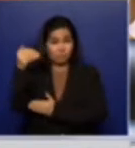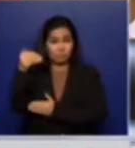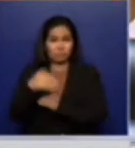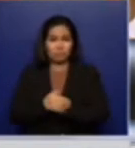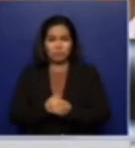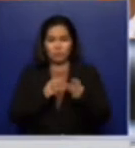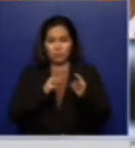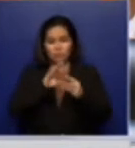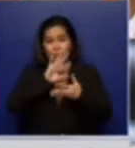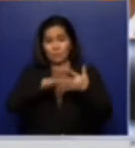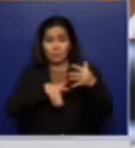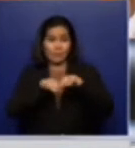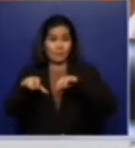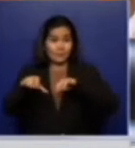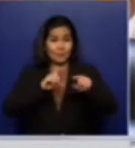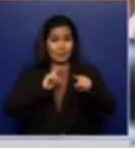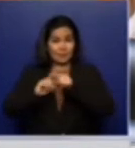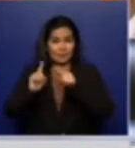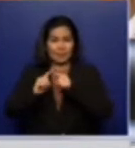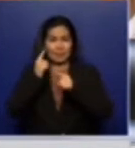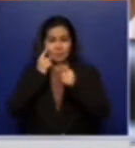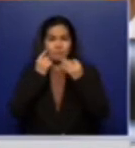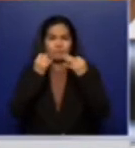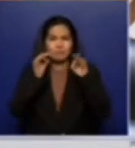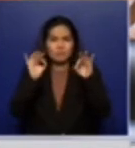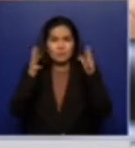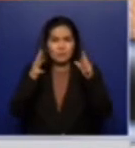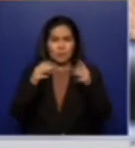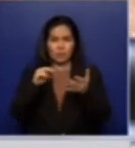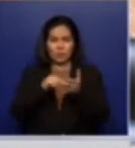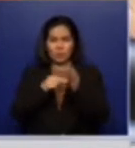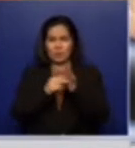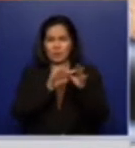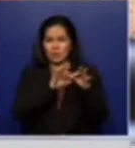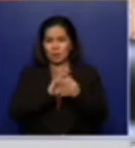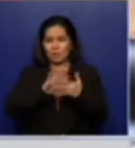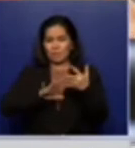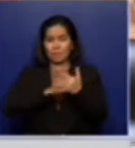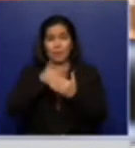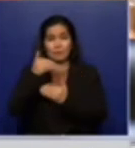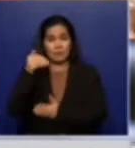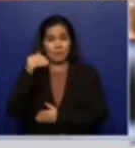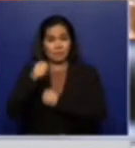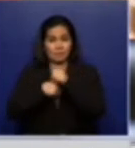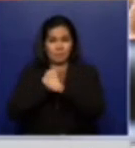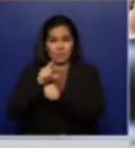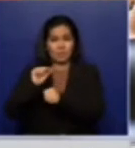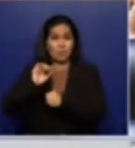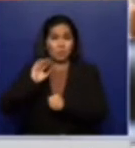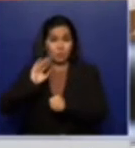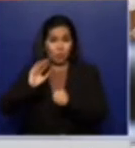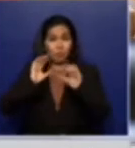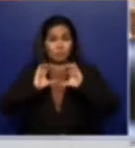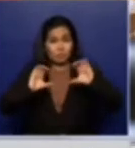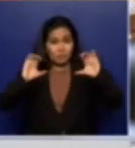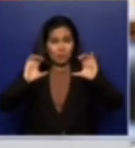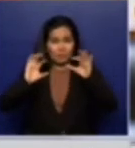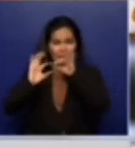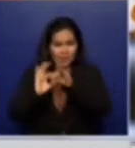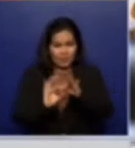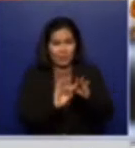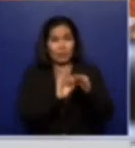อะไรต่างๆเนี่ยมันไม่ฟรีหรอกครับมันก็ผูกติดอยู่กับยุทธศาสตร์ชาติ20ปีของท่านนั่นแหละมันก็ถึงจะออกมาอย่าง